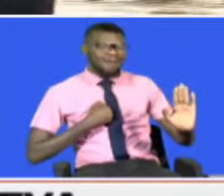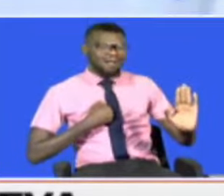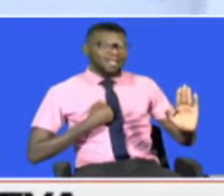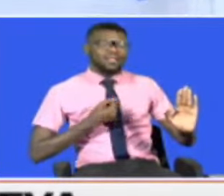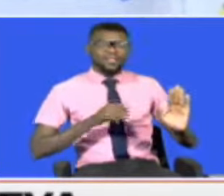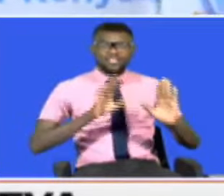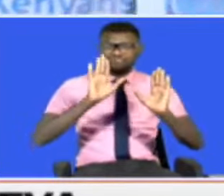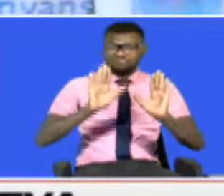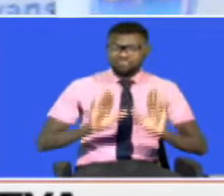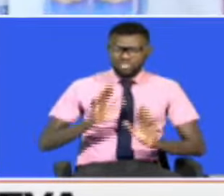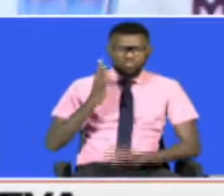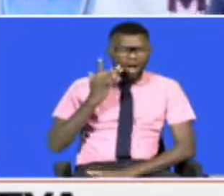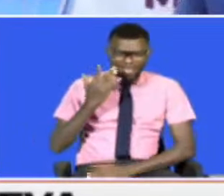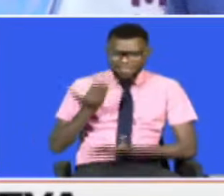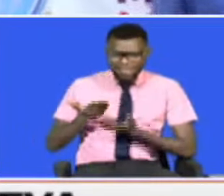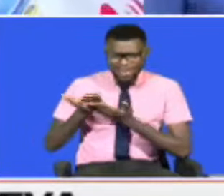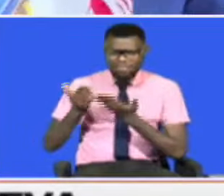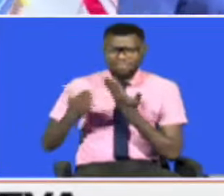taifa.